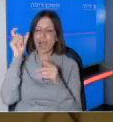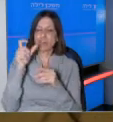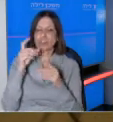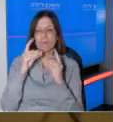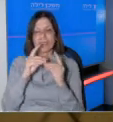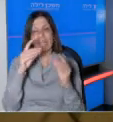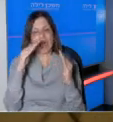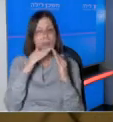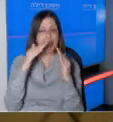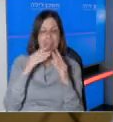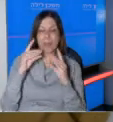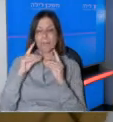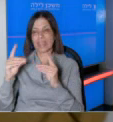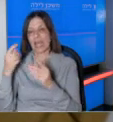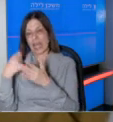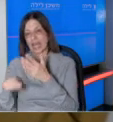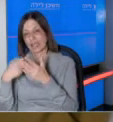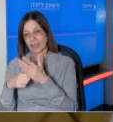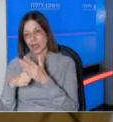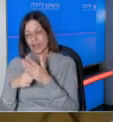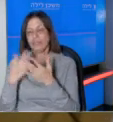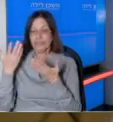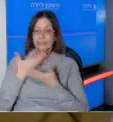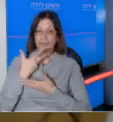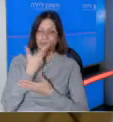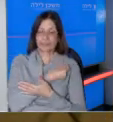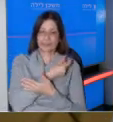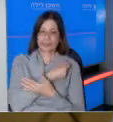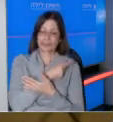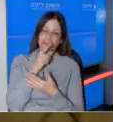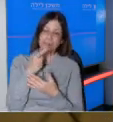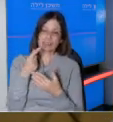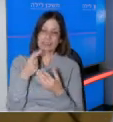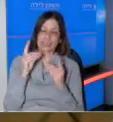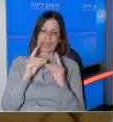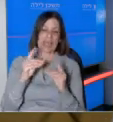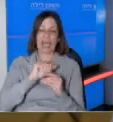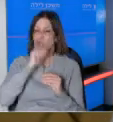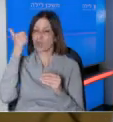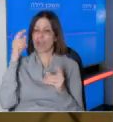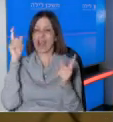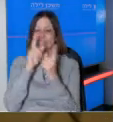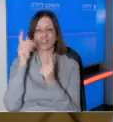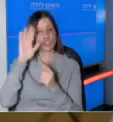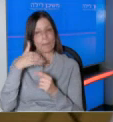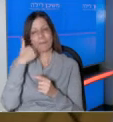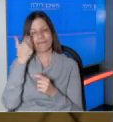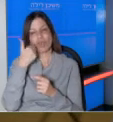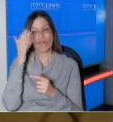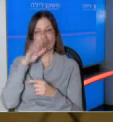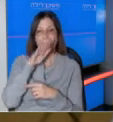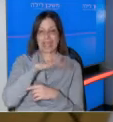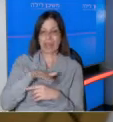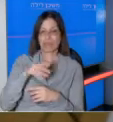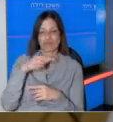בדרך הקניות, בדרך הזה, על הדרך לקבל את החיסונים, זה הדרך הכי שובה, הכי טובה להנגיש גם לבוגרים וגם לילדים, דרך אגב, שמסתובבים עם